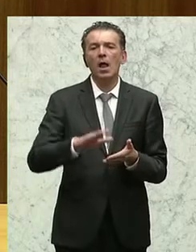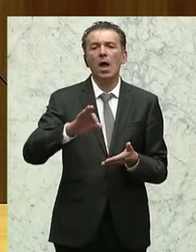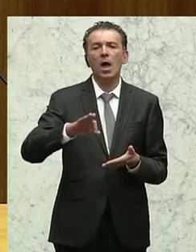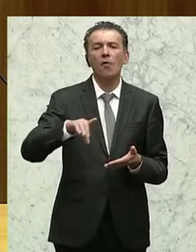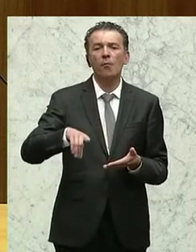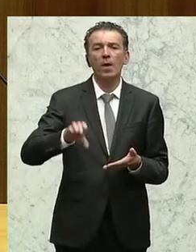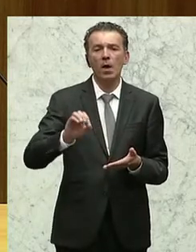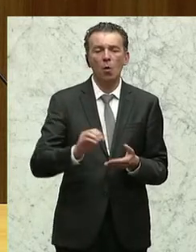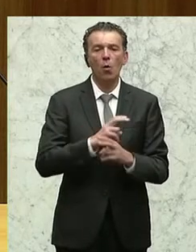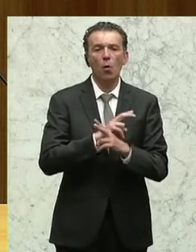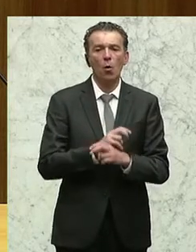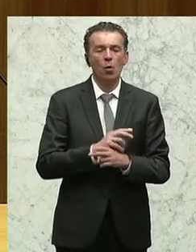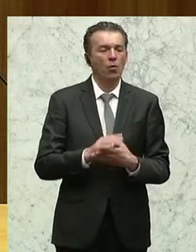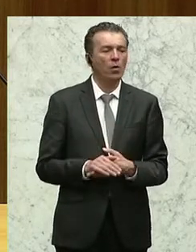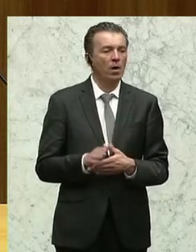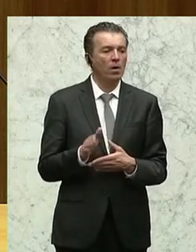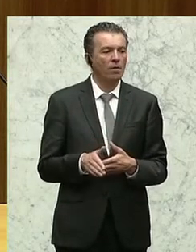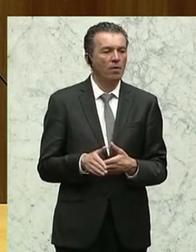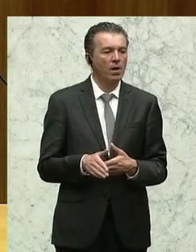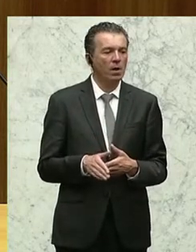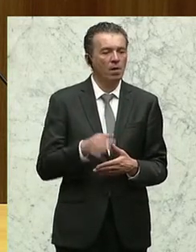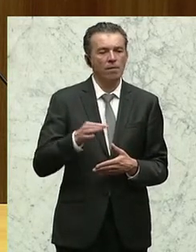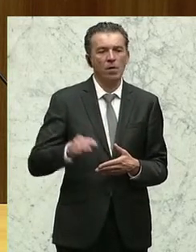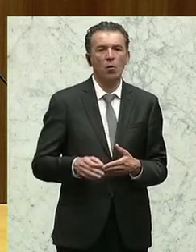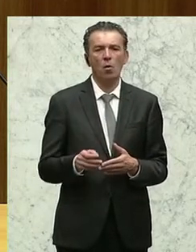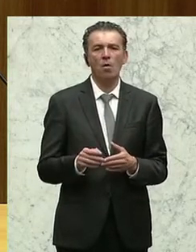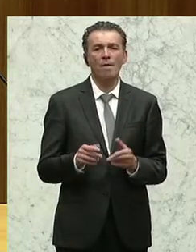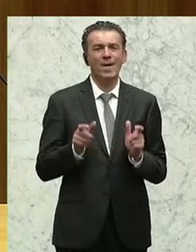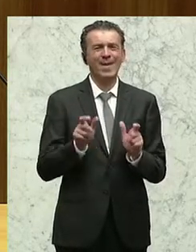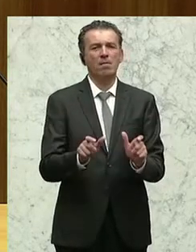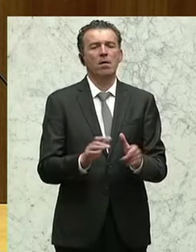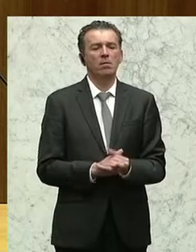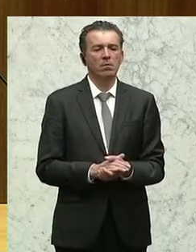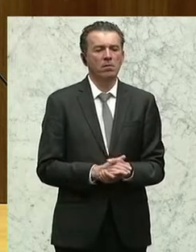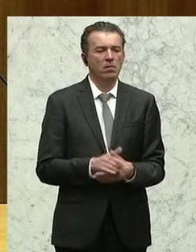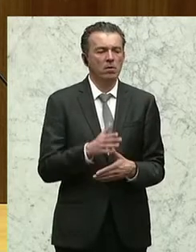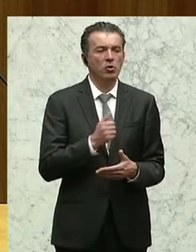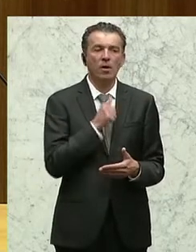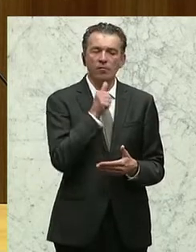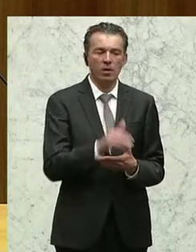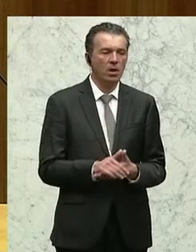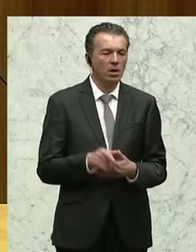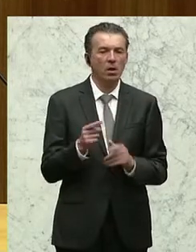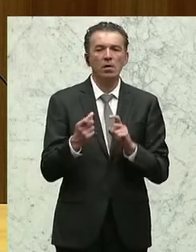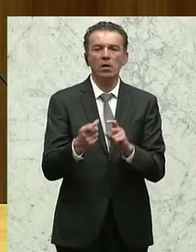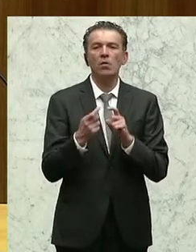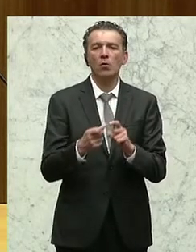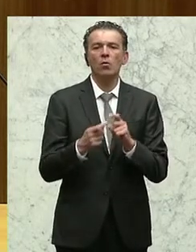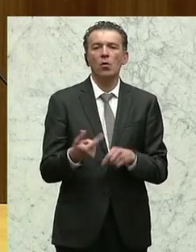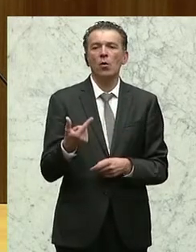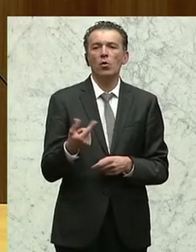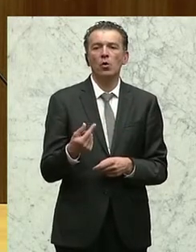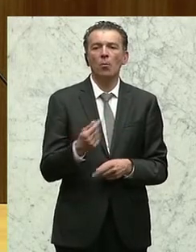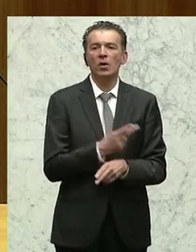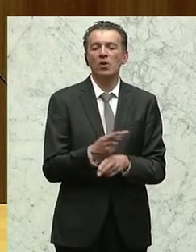Freiheitliche Partei in Österreich wird das versuchen zu verhindern. Sie werden es nicht schaffen, diese Diskussion um die